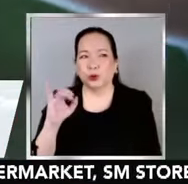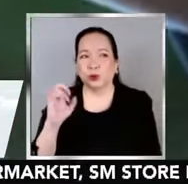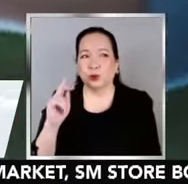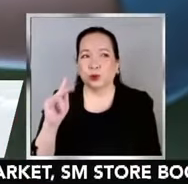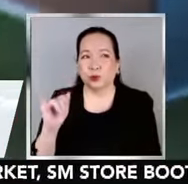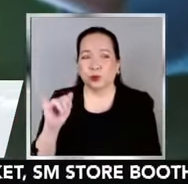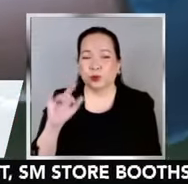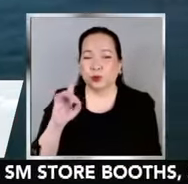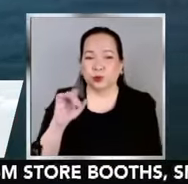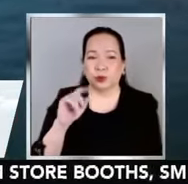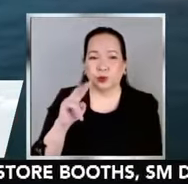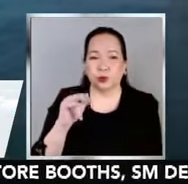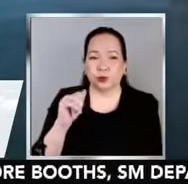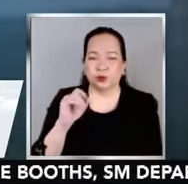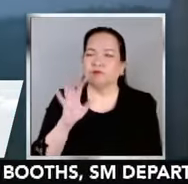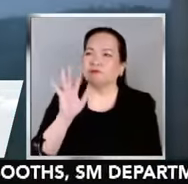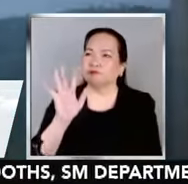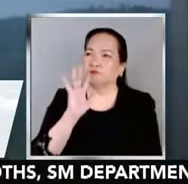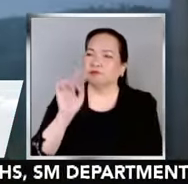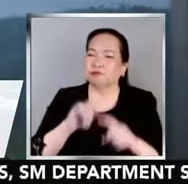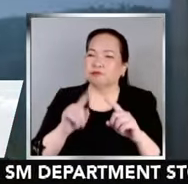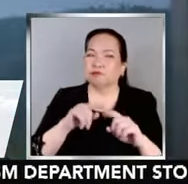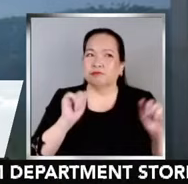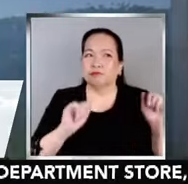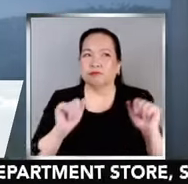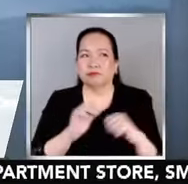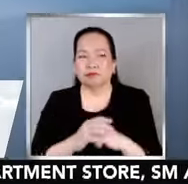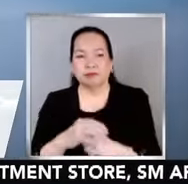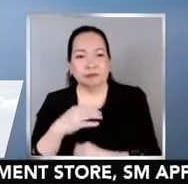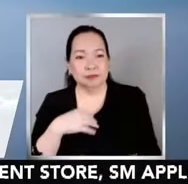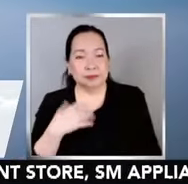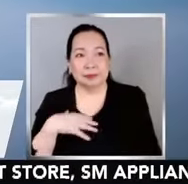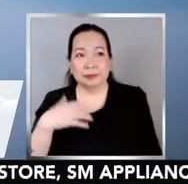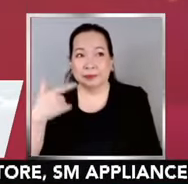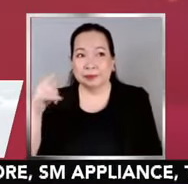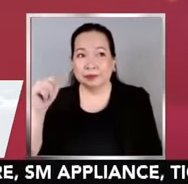mga artista. Working with Gliza is always